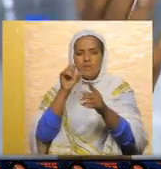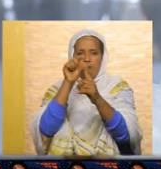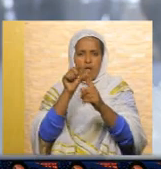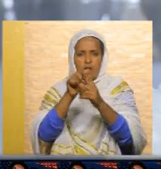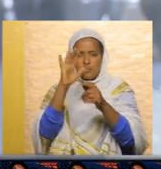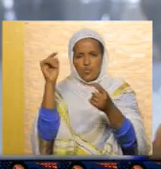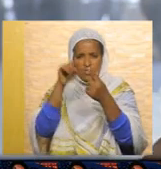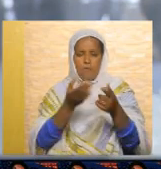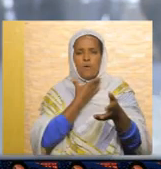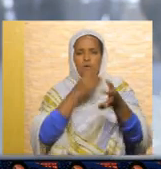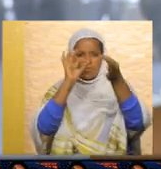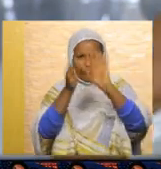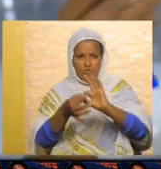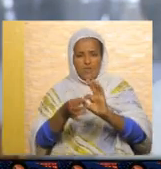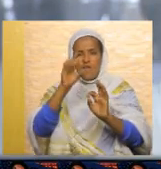ሲሉ